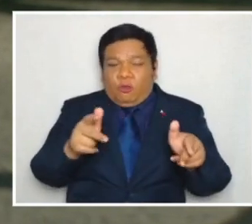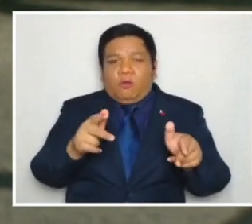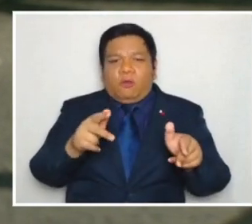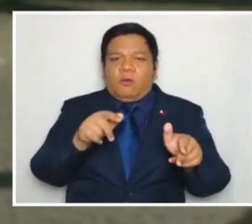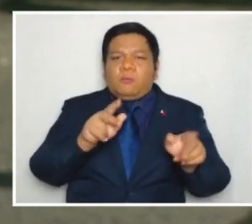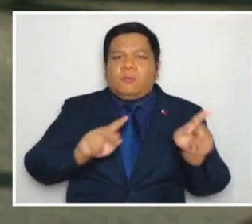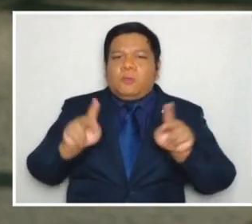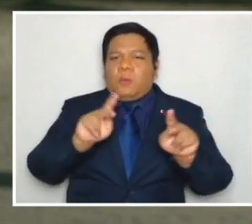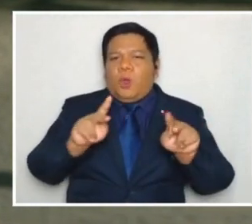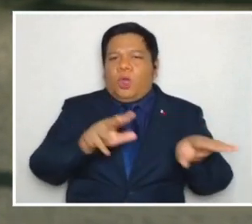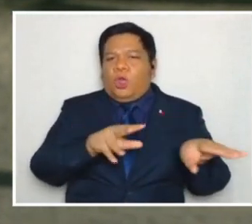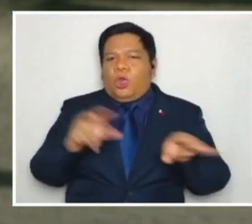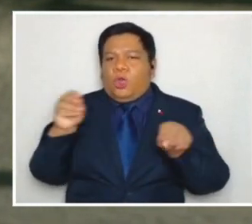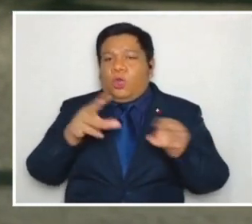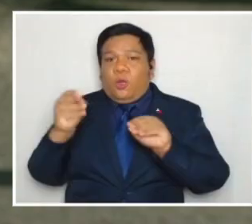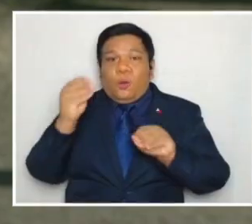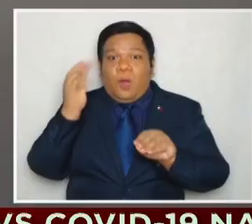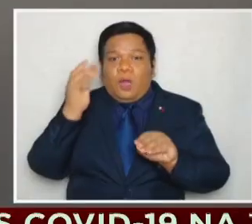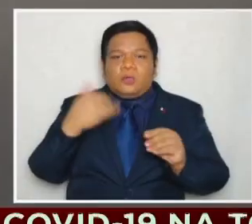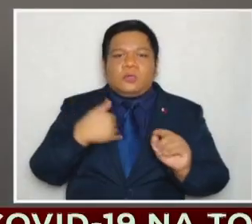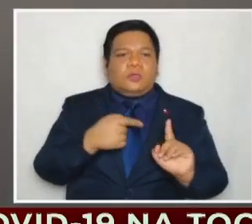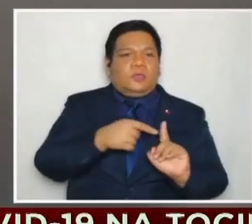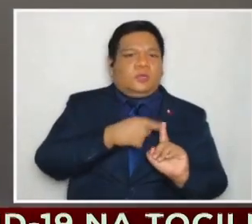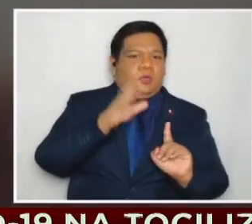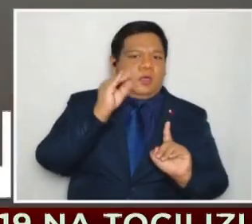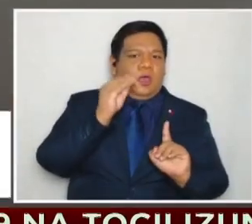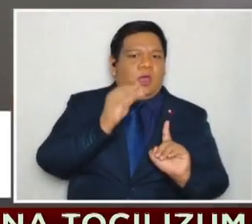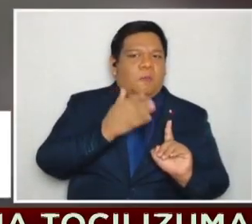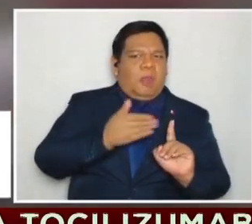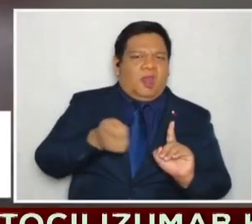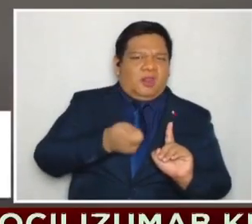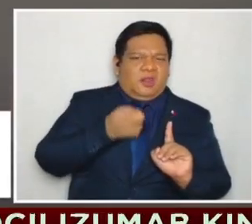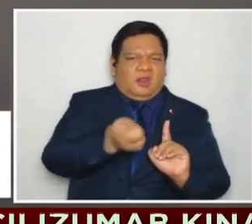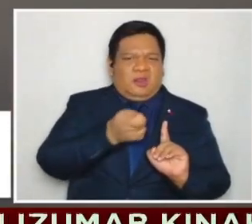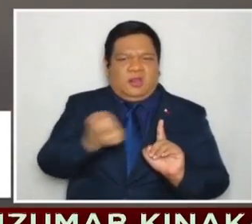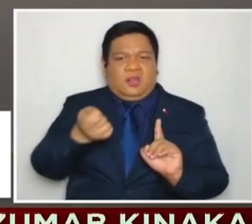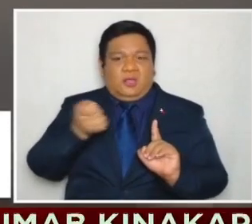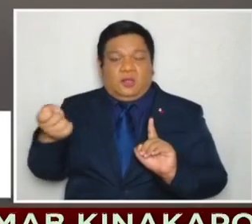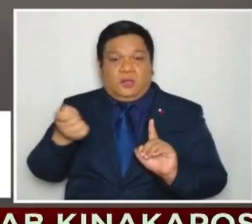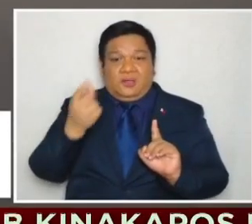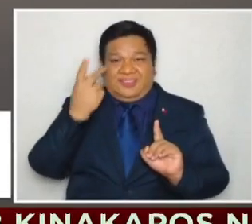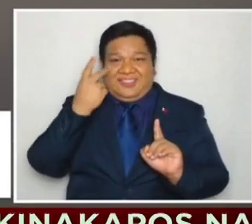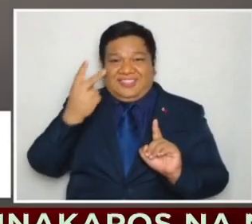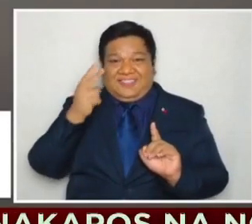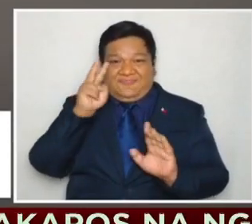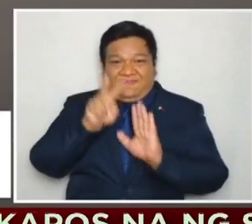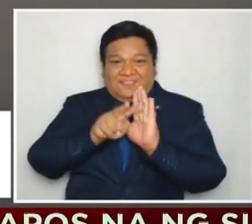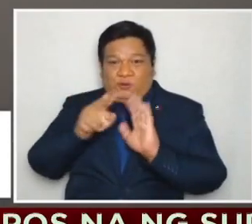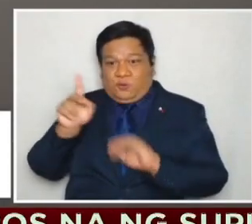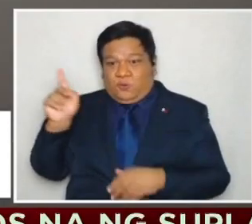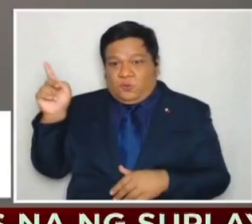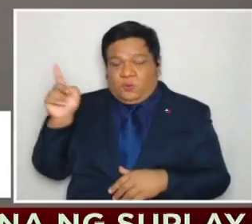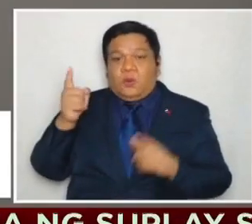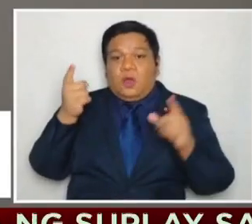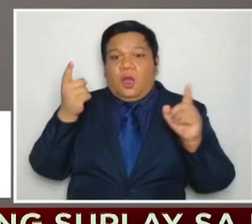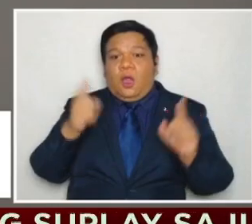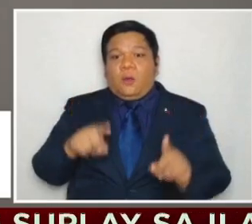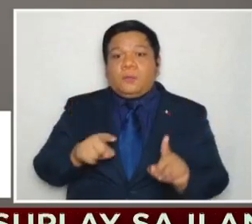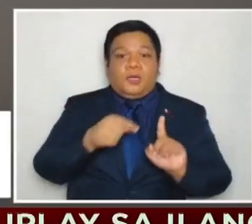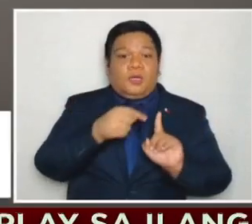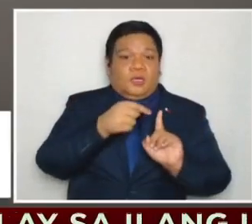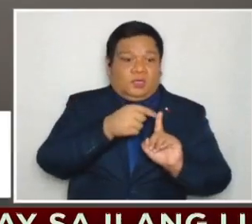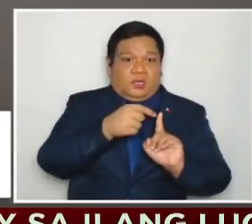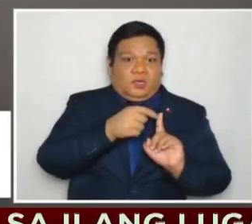tangkang pagtatagain ng isang lalaki. Sa video po ni Regine Sumbe, makikita ang pagabol sa mga tao